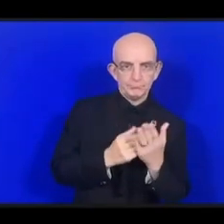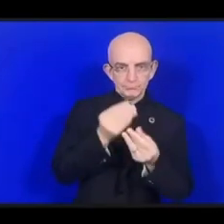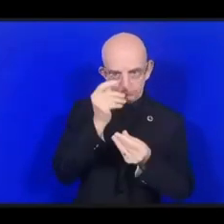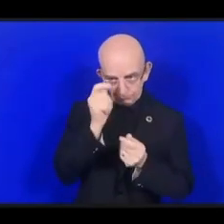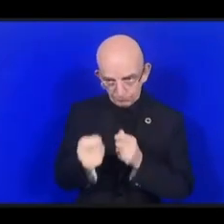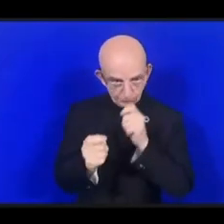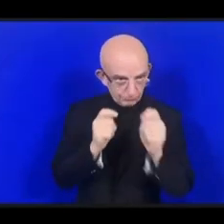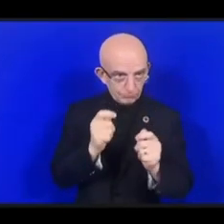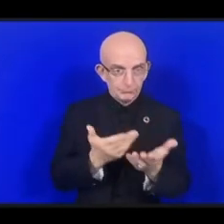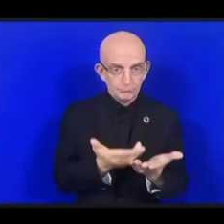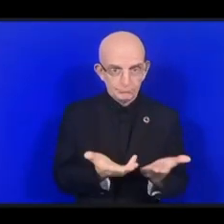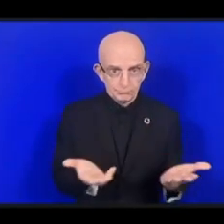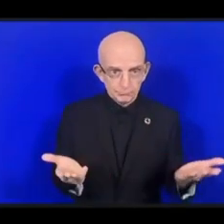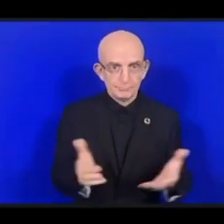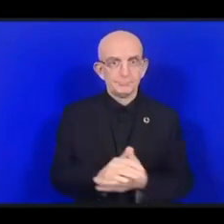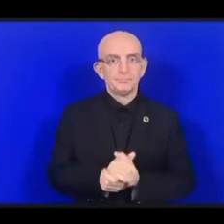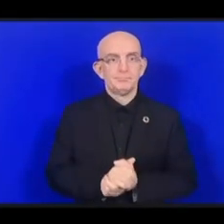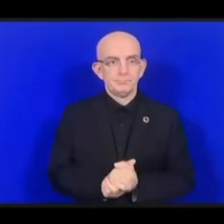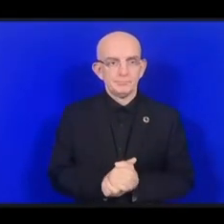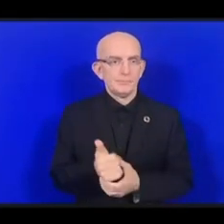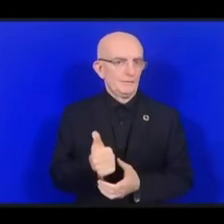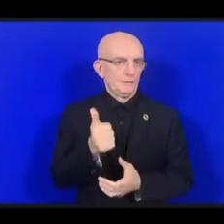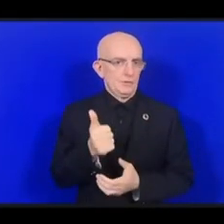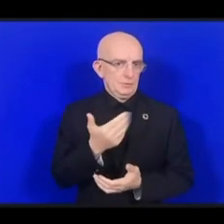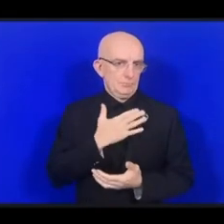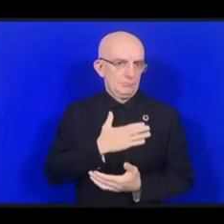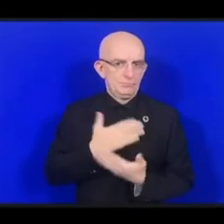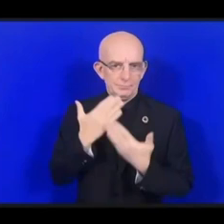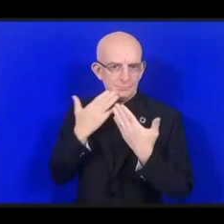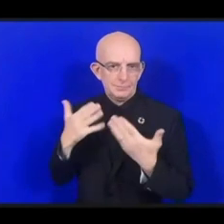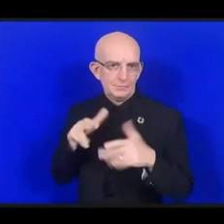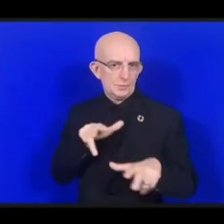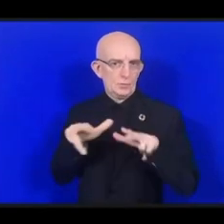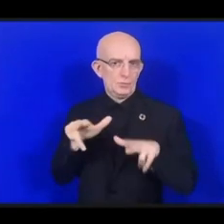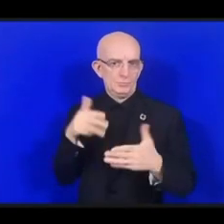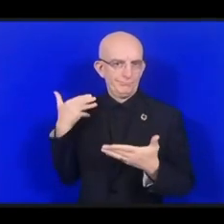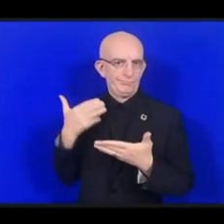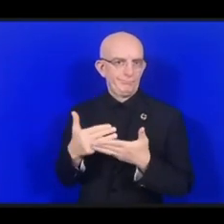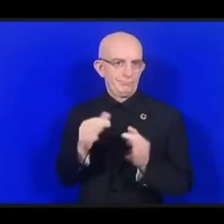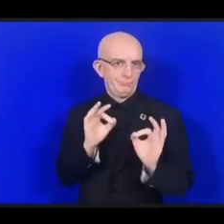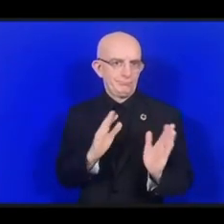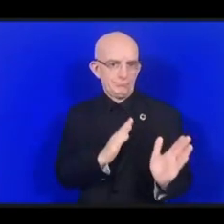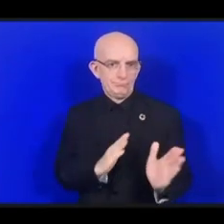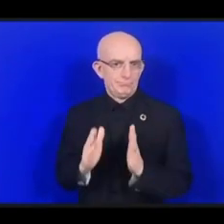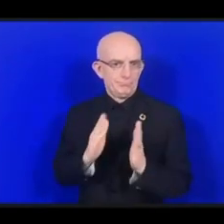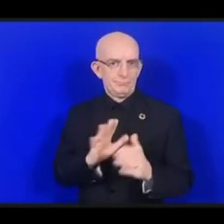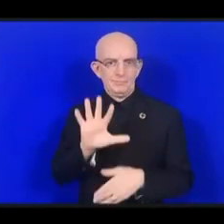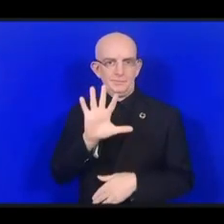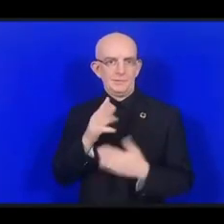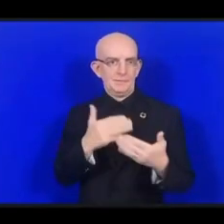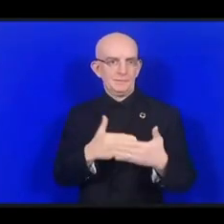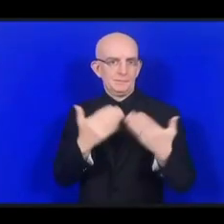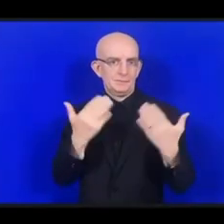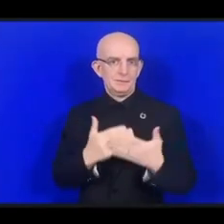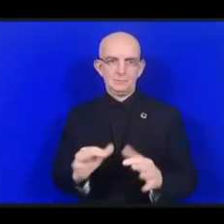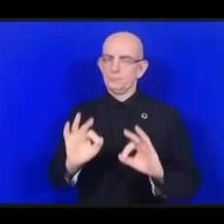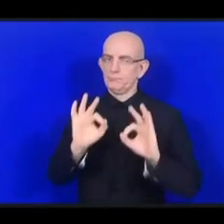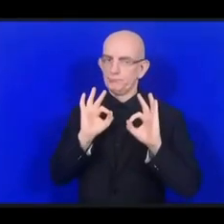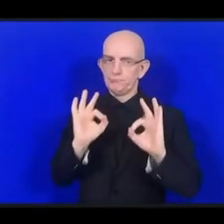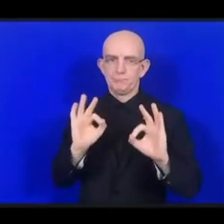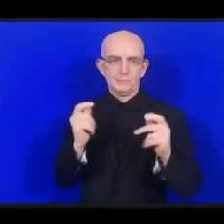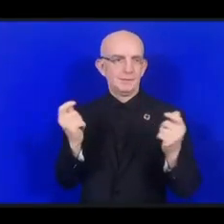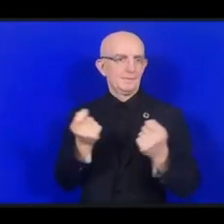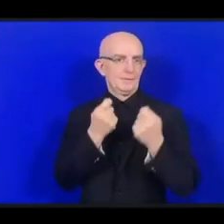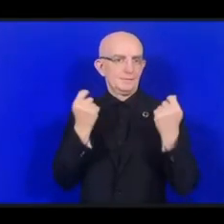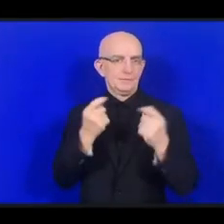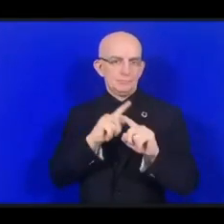المضيفه على التنظيم الممتاز على مدار الايام الخمسه الماضيه كانت بمثابه مهرجان